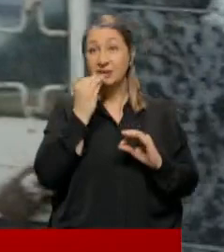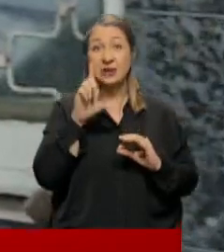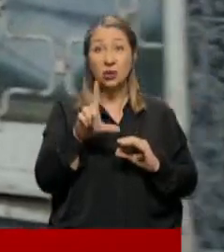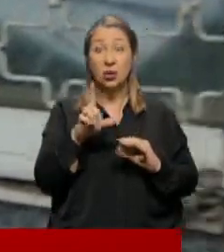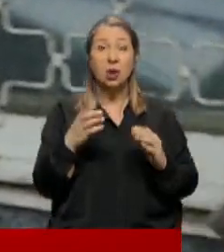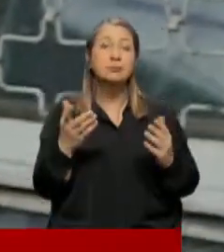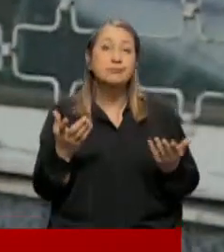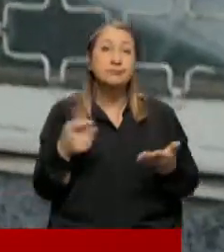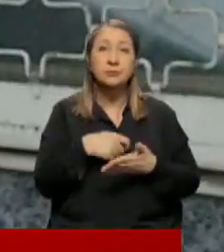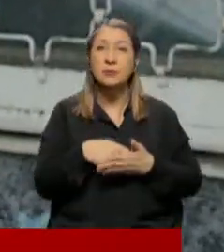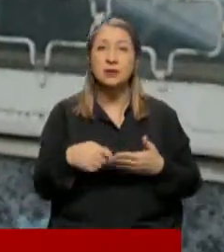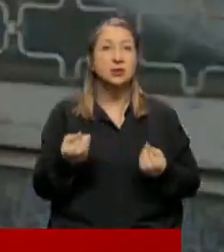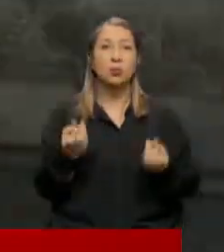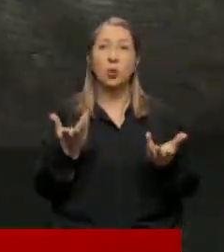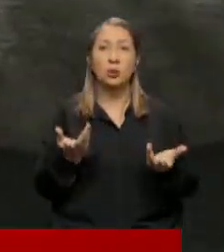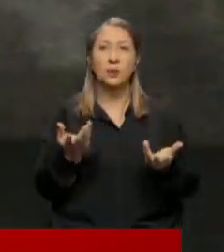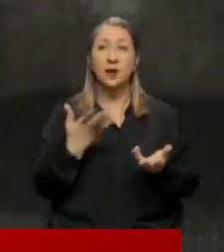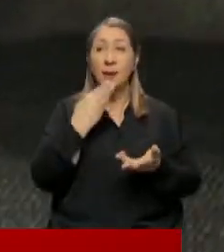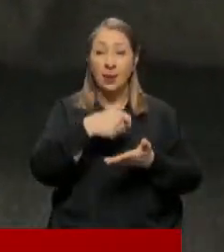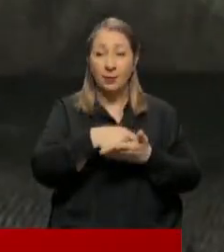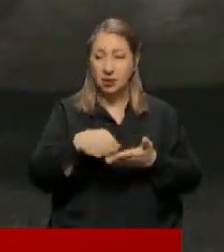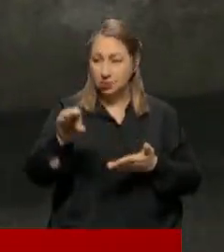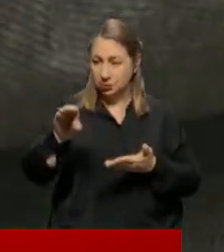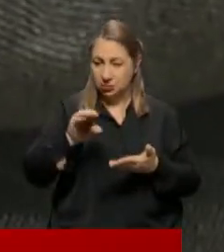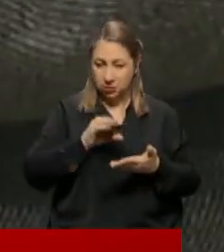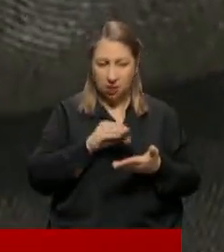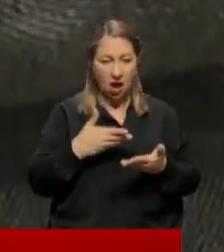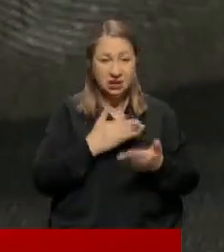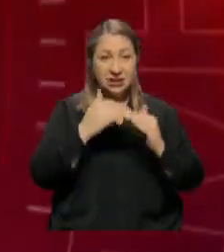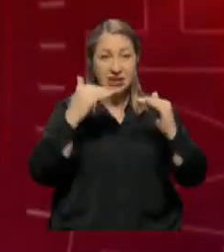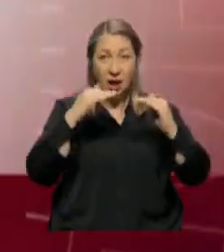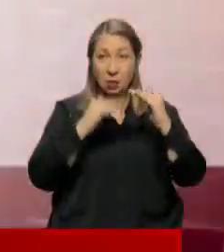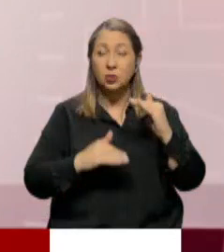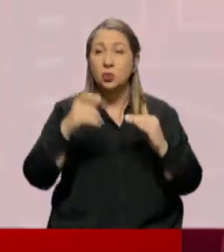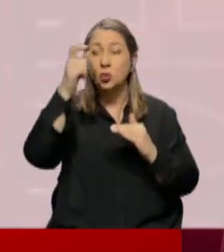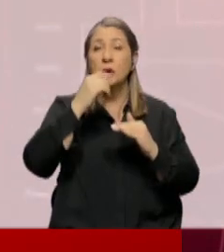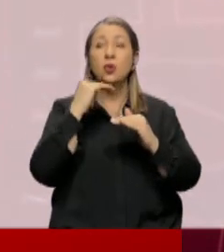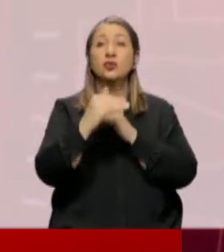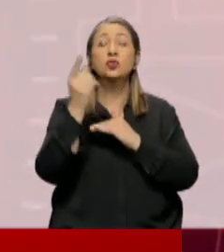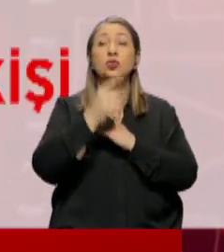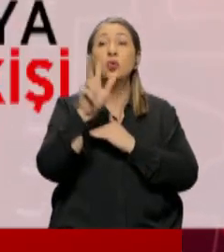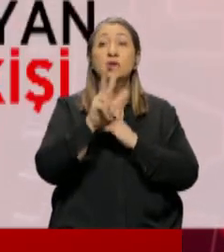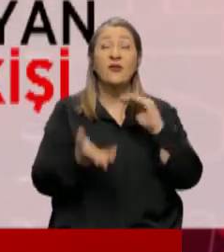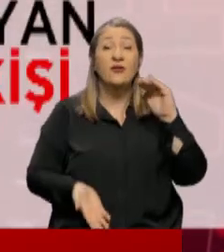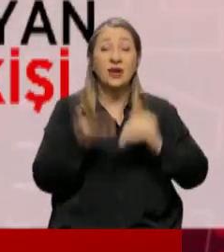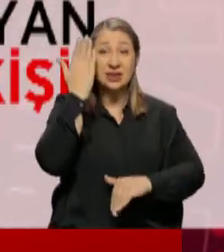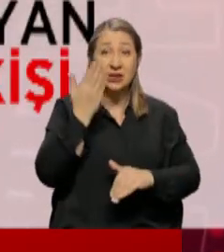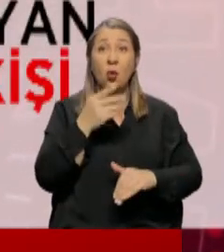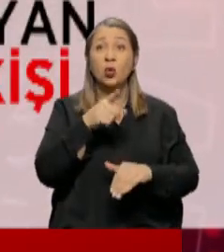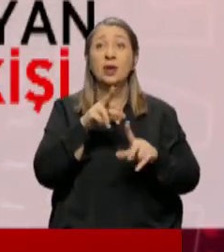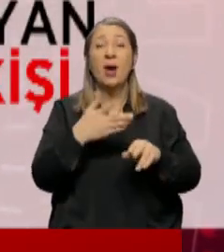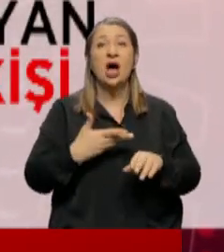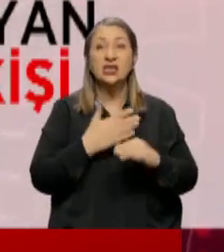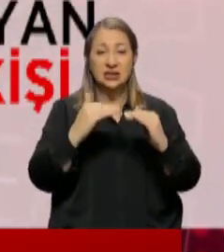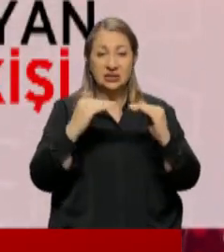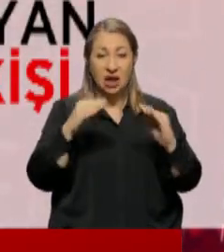gerekiyor ama maaşı buna bile yetmiyor emekli aylığı açlık sınırında altında Çünkü Türkiye nüfusunun yüzde 30'dan fazlası onun